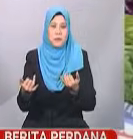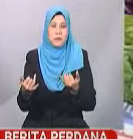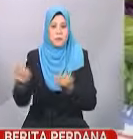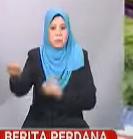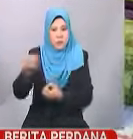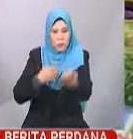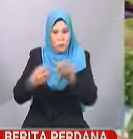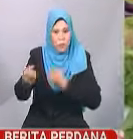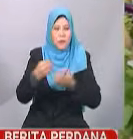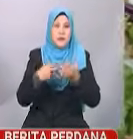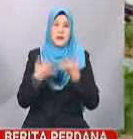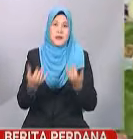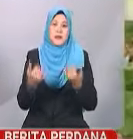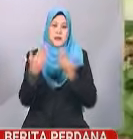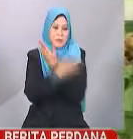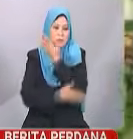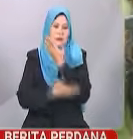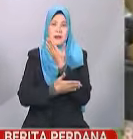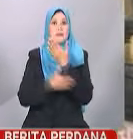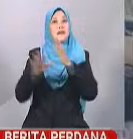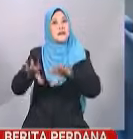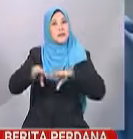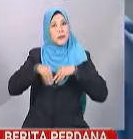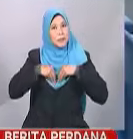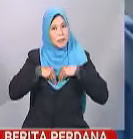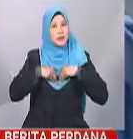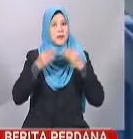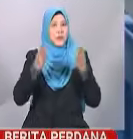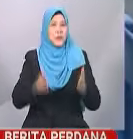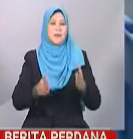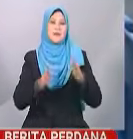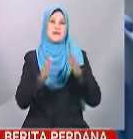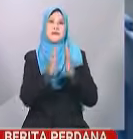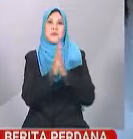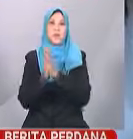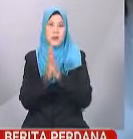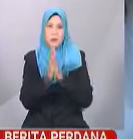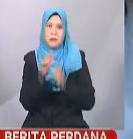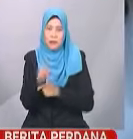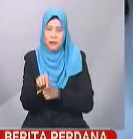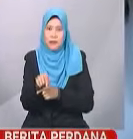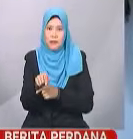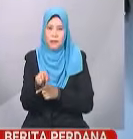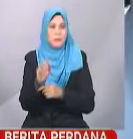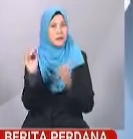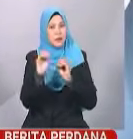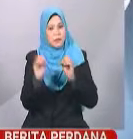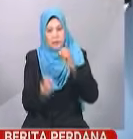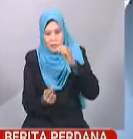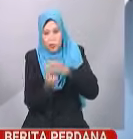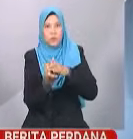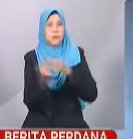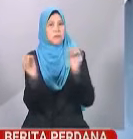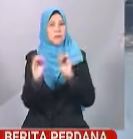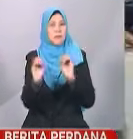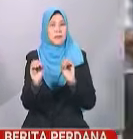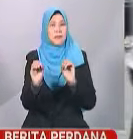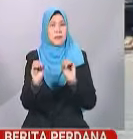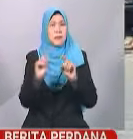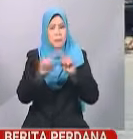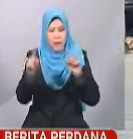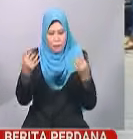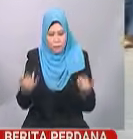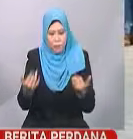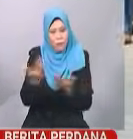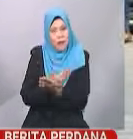sebuah negara menerima mereka waktu itu, yes, dan tidak ada isu pun. Tetapi akhir-akhir